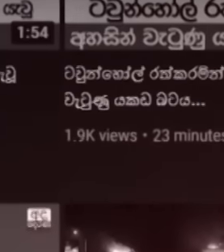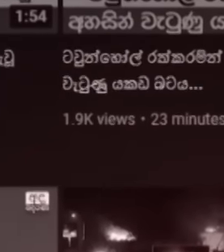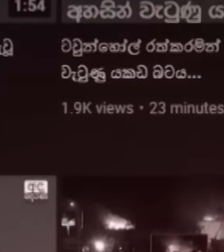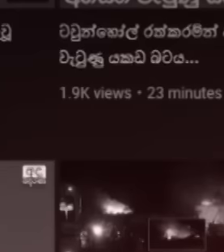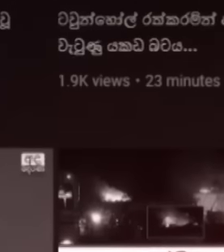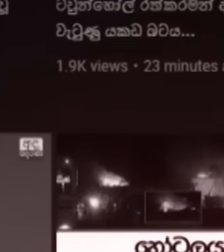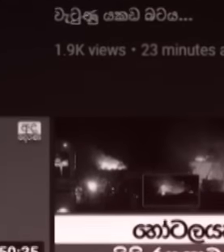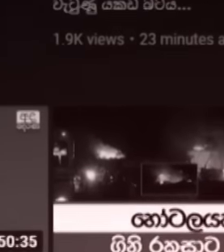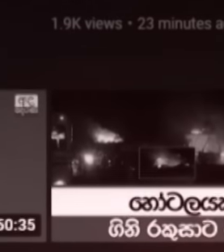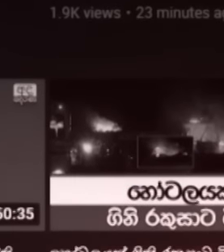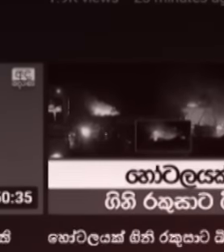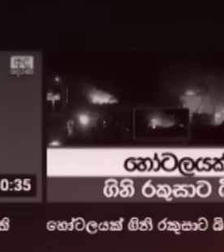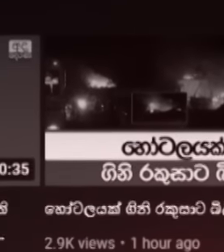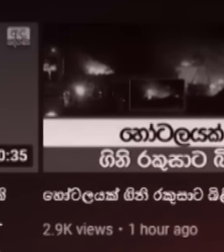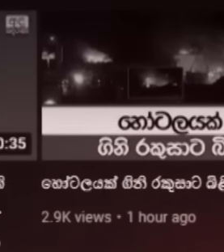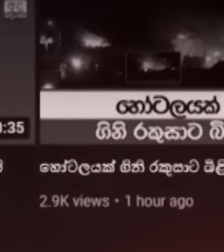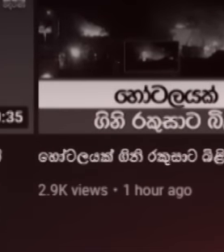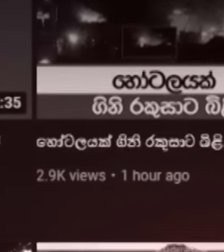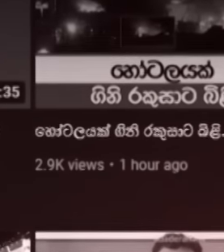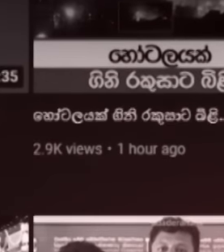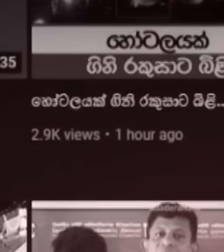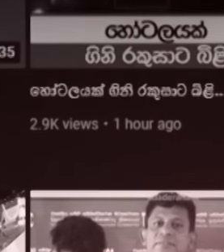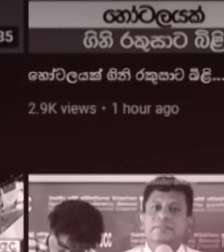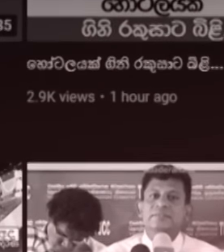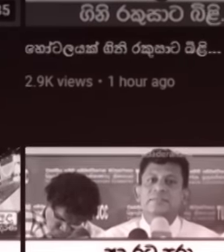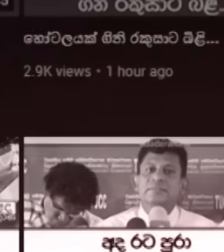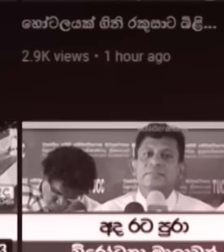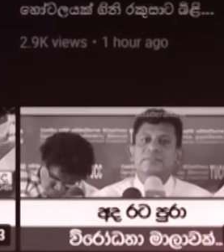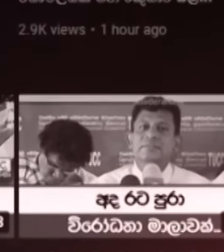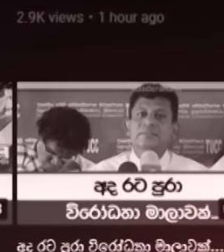YouTube අද දෙරණ දැන්ම සබ්ස්ක්‍රයිබ් කරන්න.